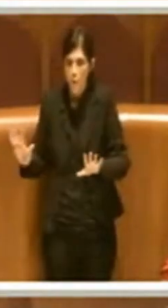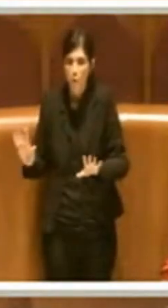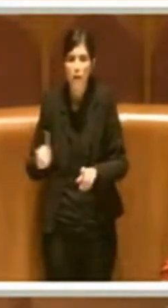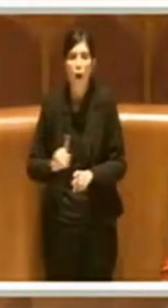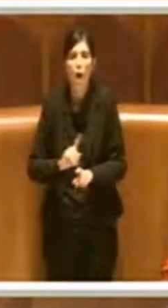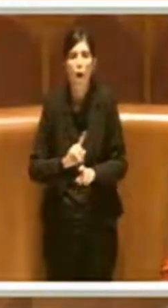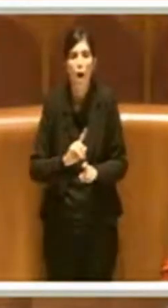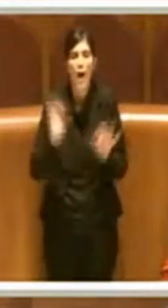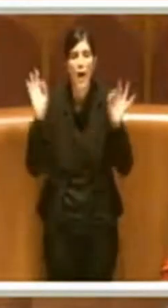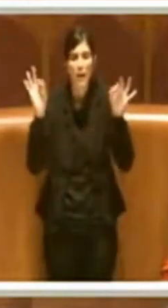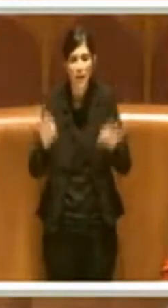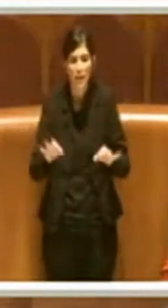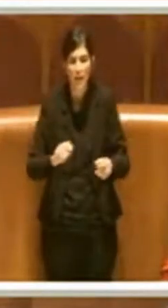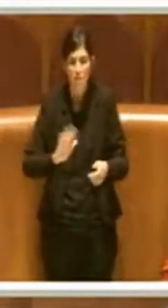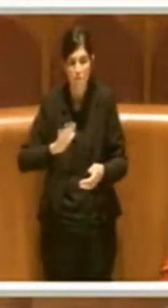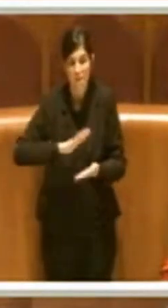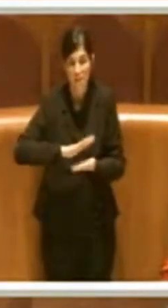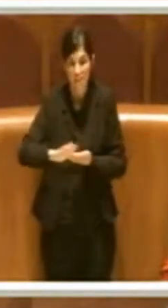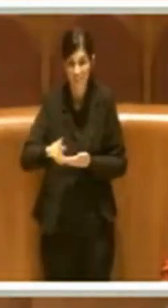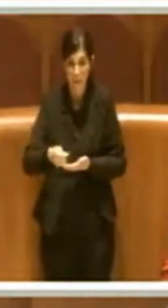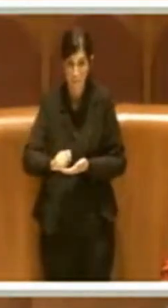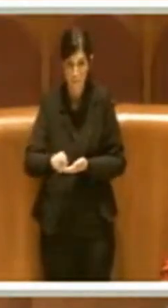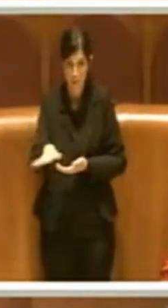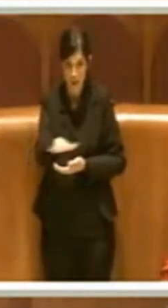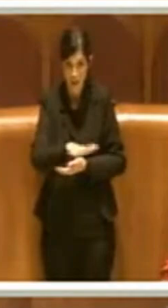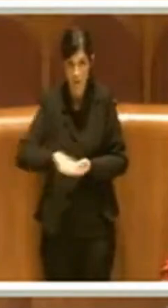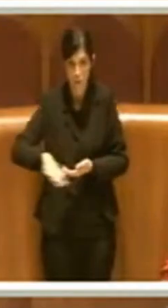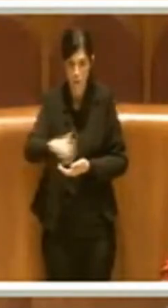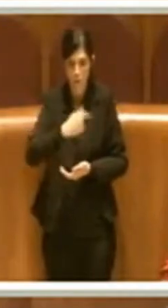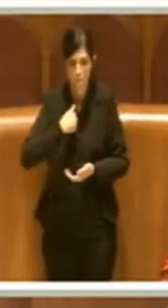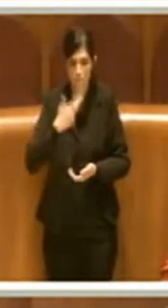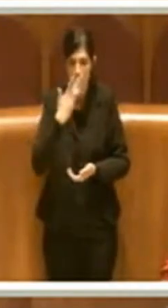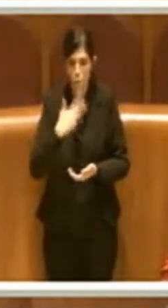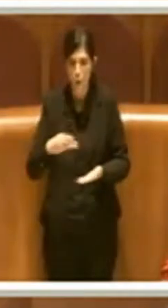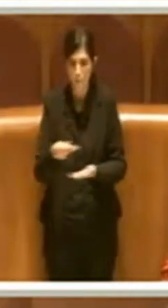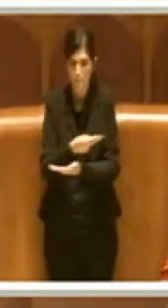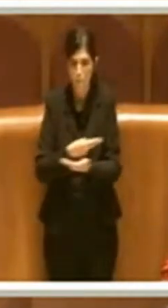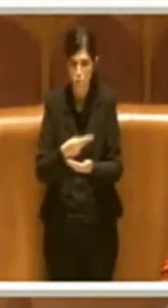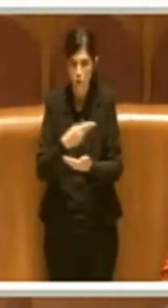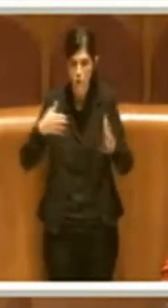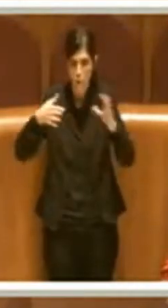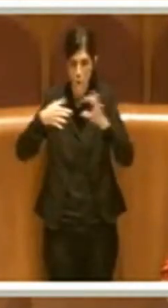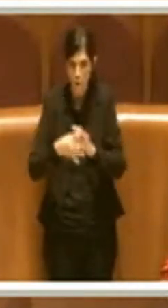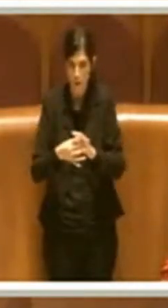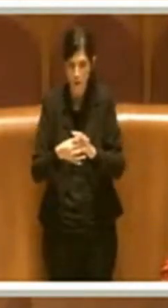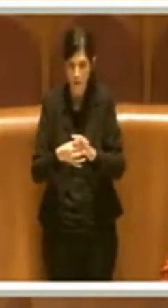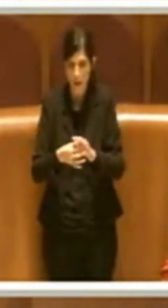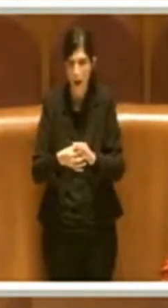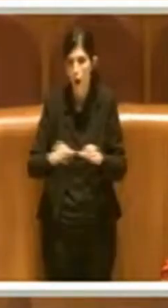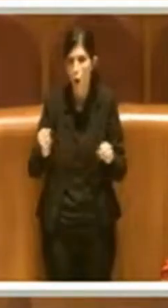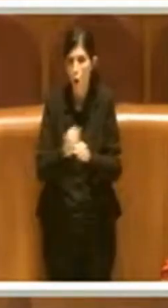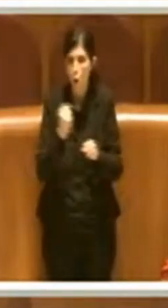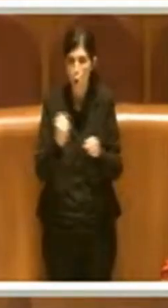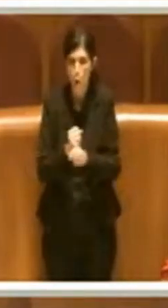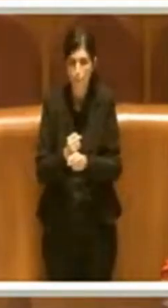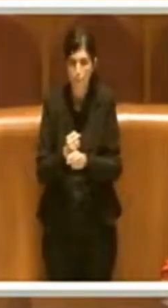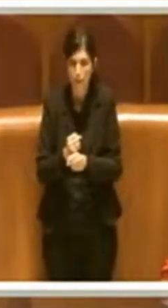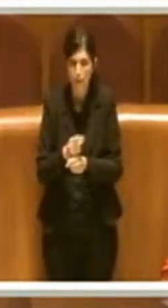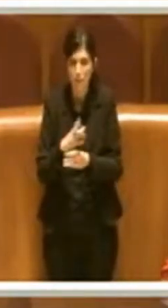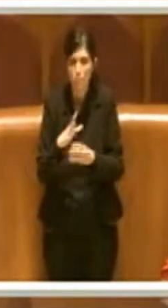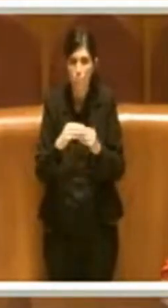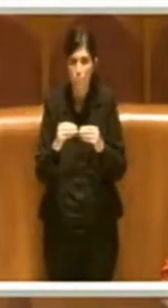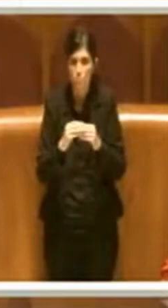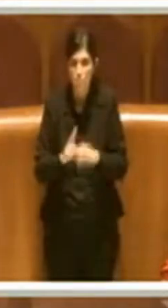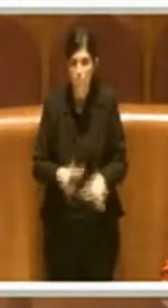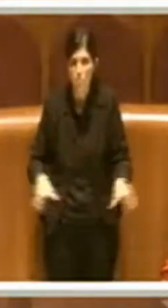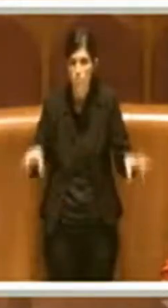Non a caso vogliamo collegare questo progetto appunto a delle vere e proprie opere di rigenerazione urbane, su tutte ovviamente anche la